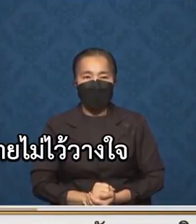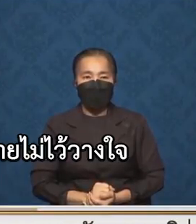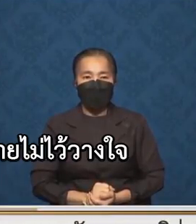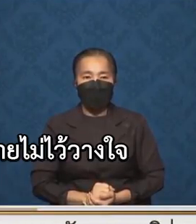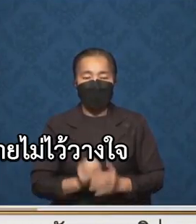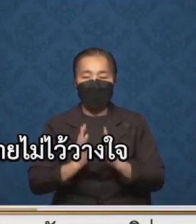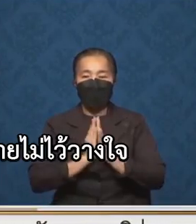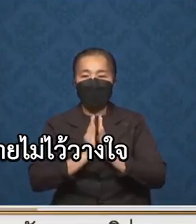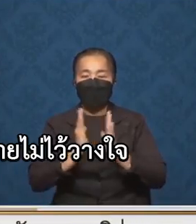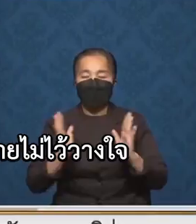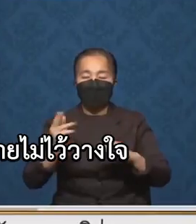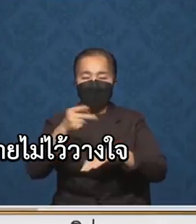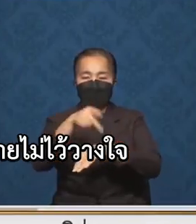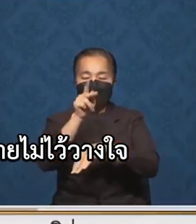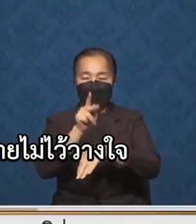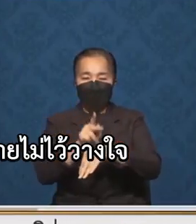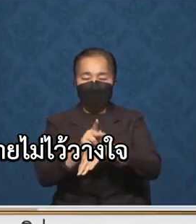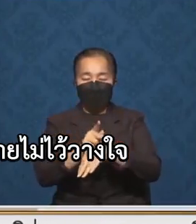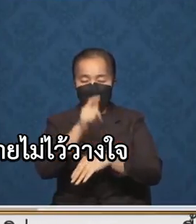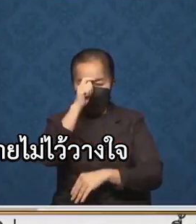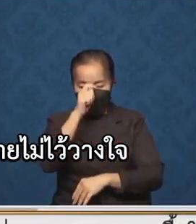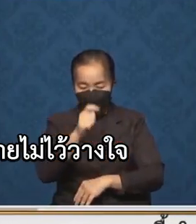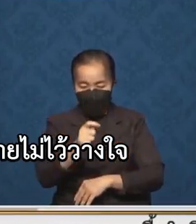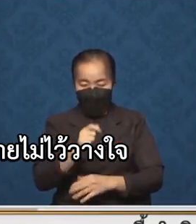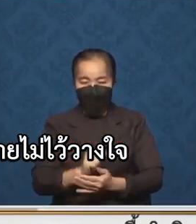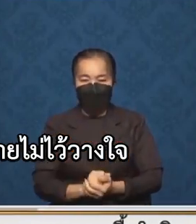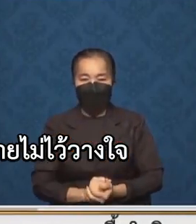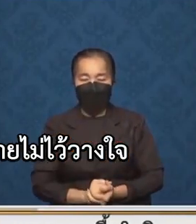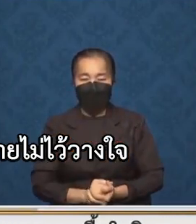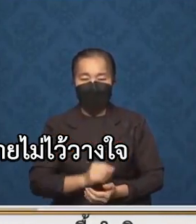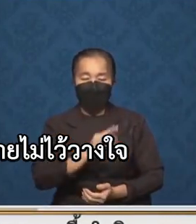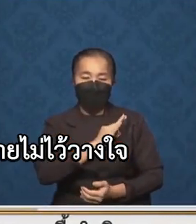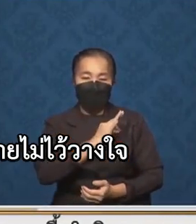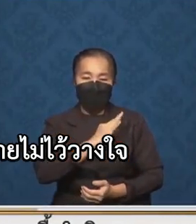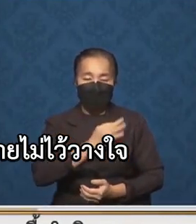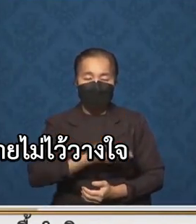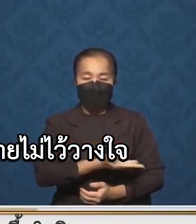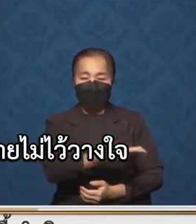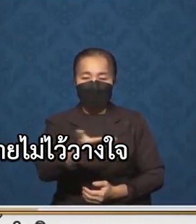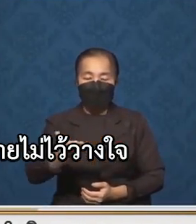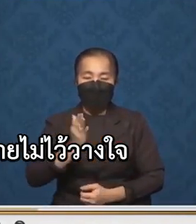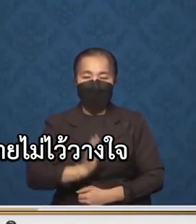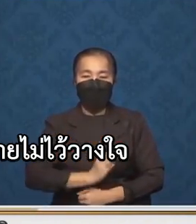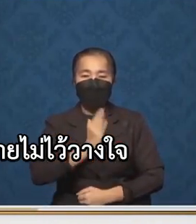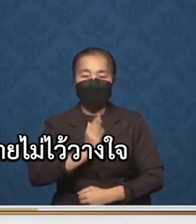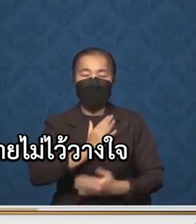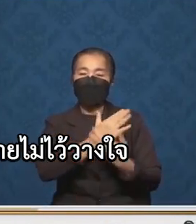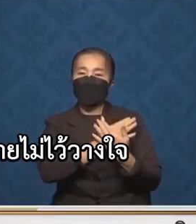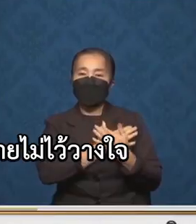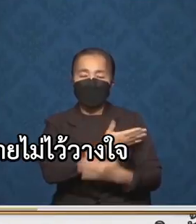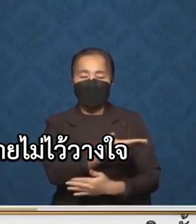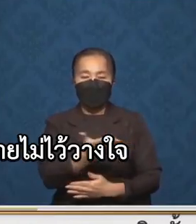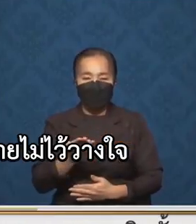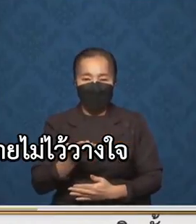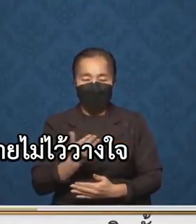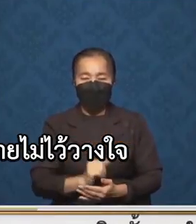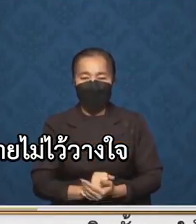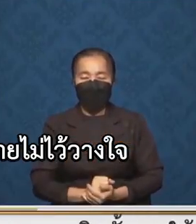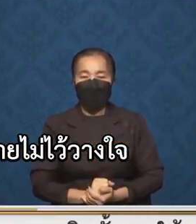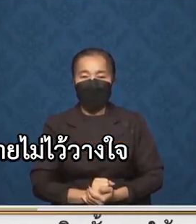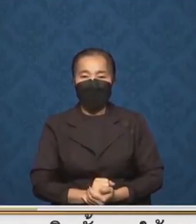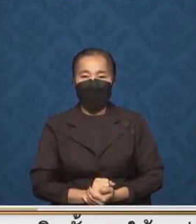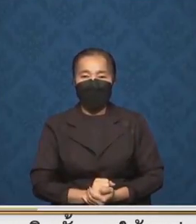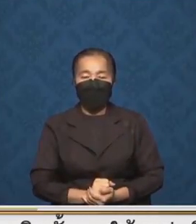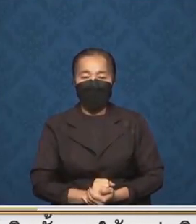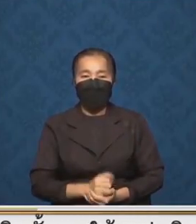ขอบพระคุณครับกราบเรียนท่านประธานสภาที่เคารพไปยังสมาชิกผู้ทรงเกียรติที่รักทุกท่านนะครับก็